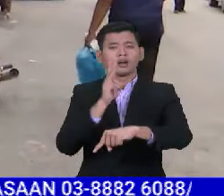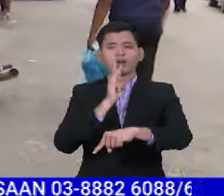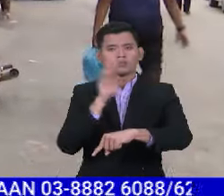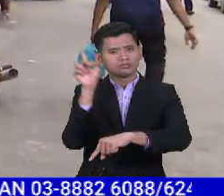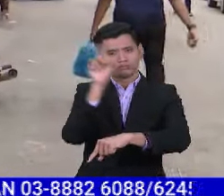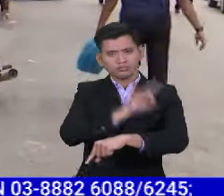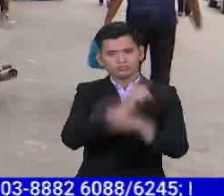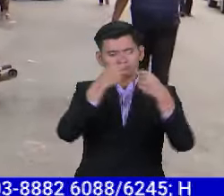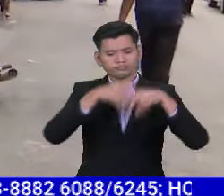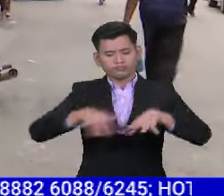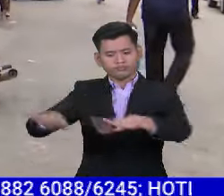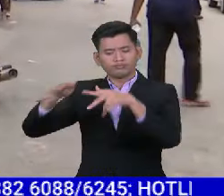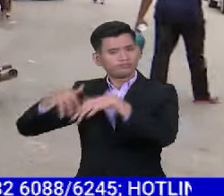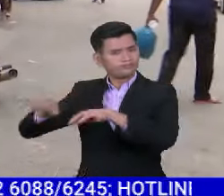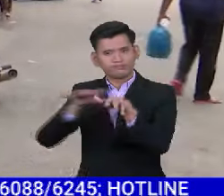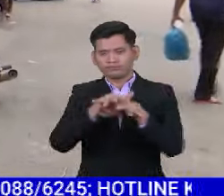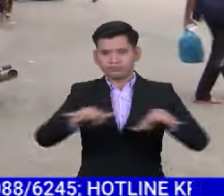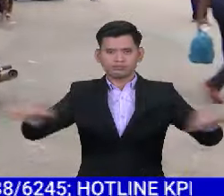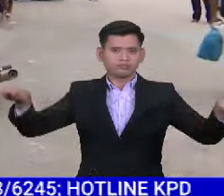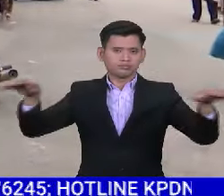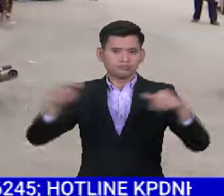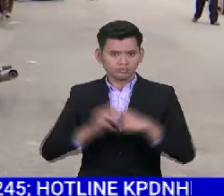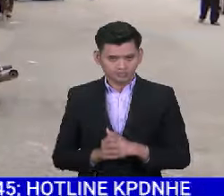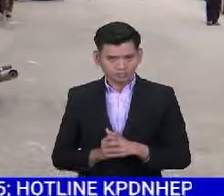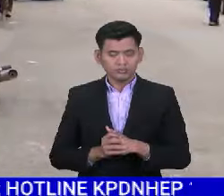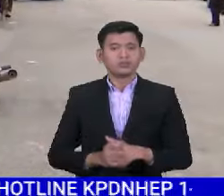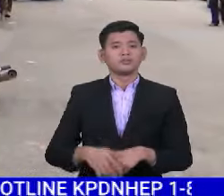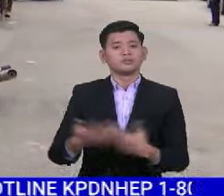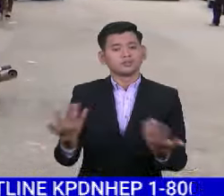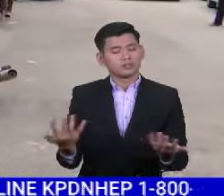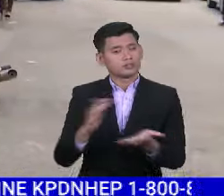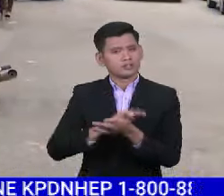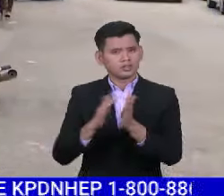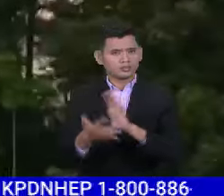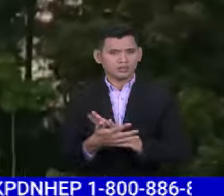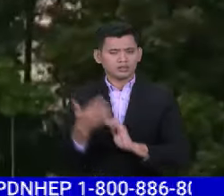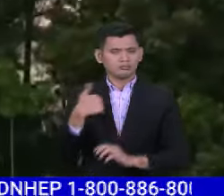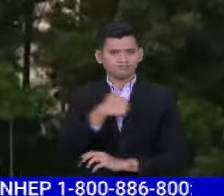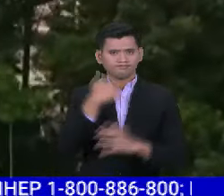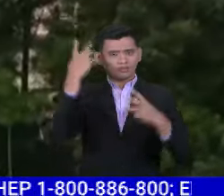tarik keluar tu. Selalu dia habis kita pun sebelah main maghrib. Jadi kalut lah.